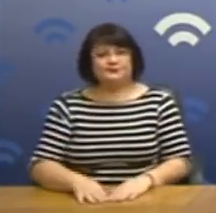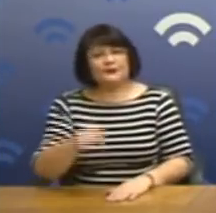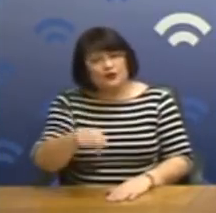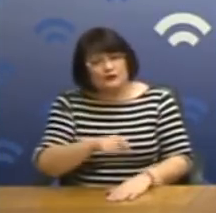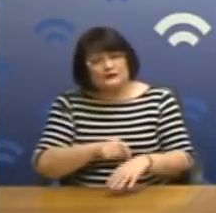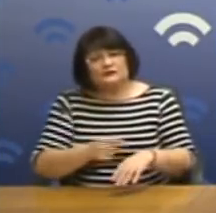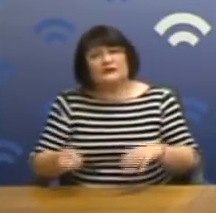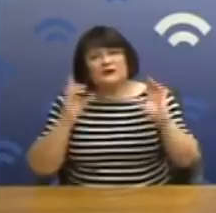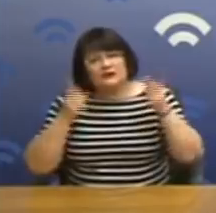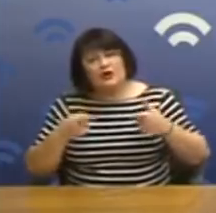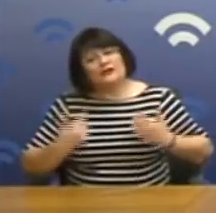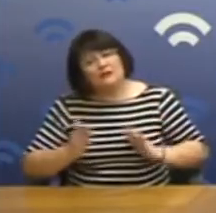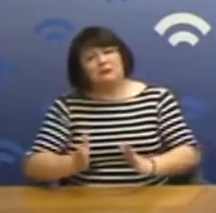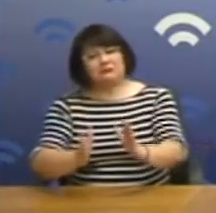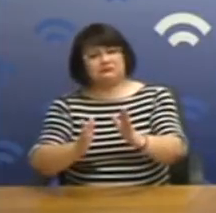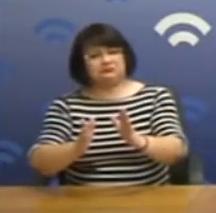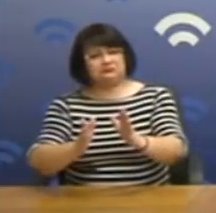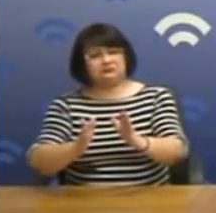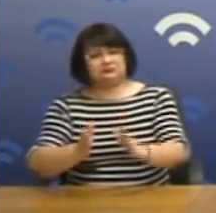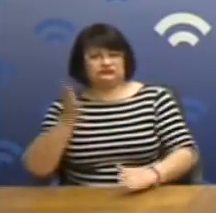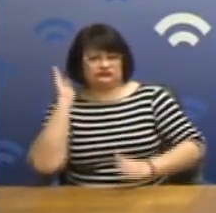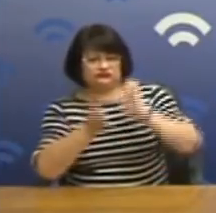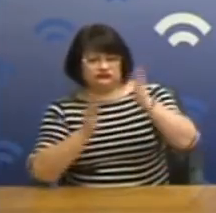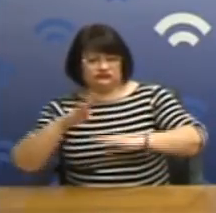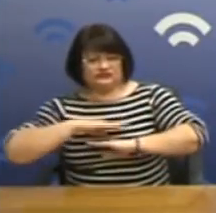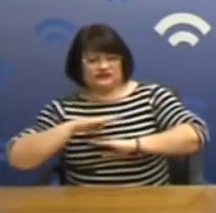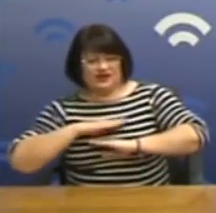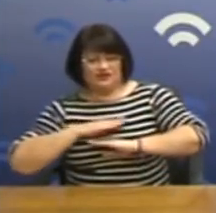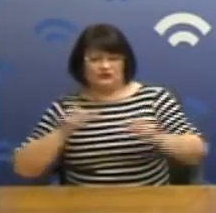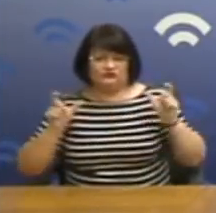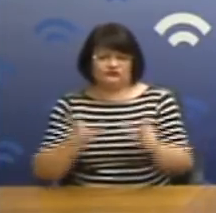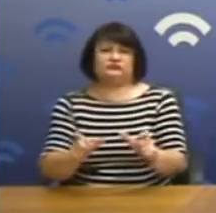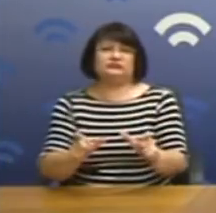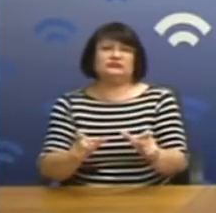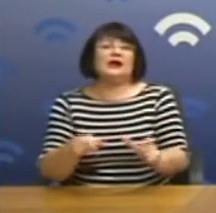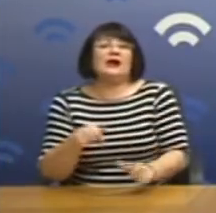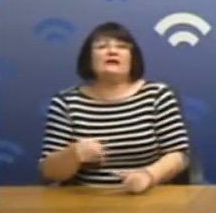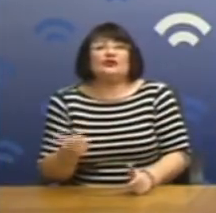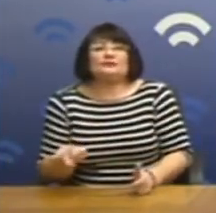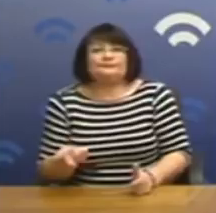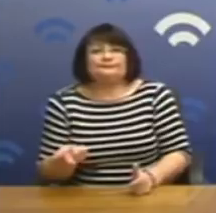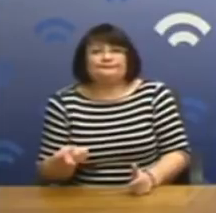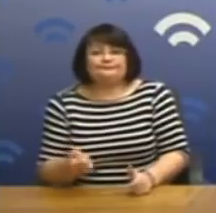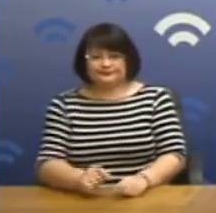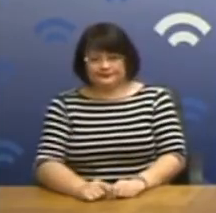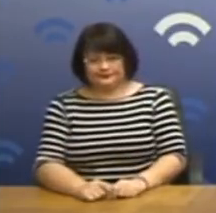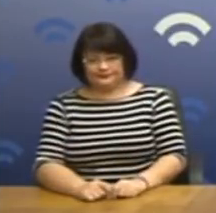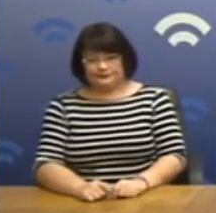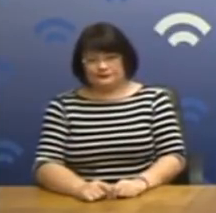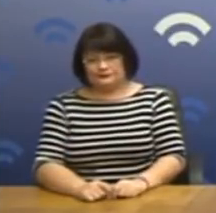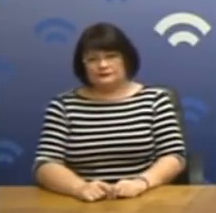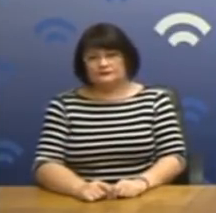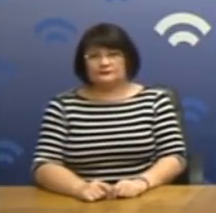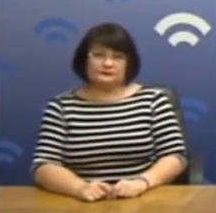Δημοκρατία προχωρεί σε κλιμάκωση της καταστολής και με στρατιωτικά μέσα, εξέλιξη που λίγο απέχει από το